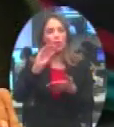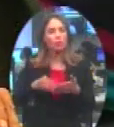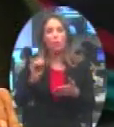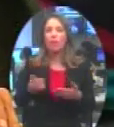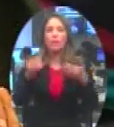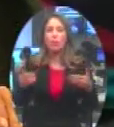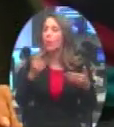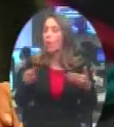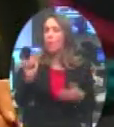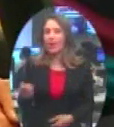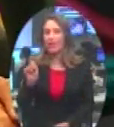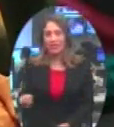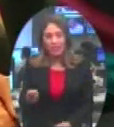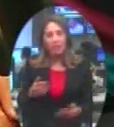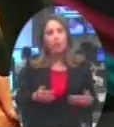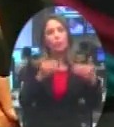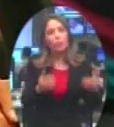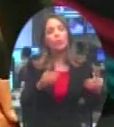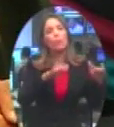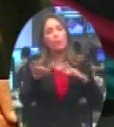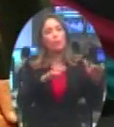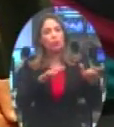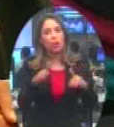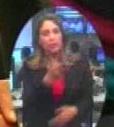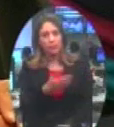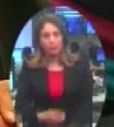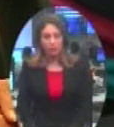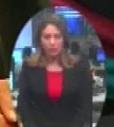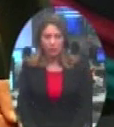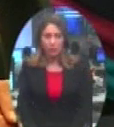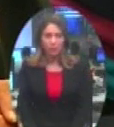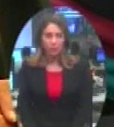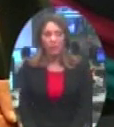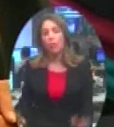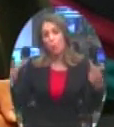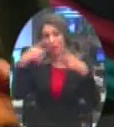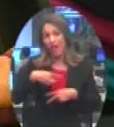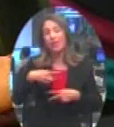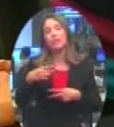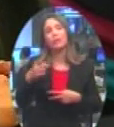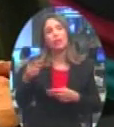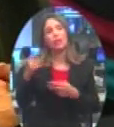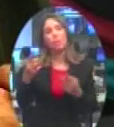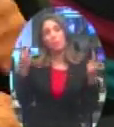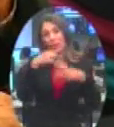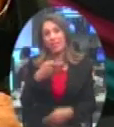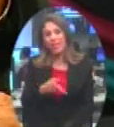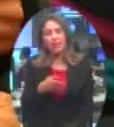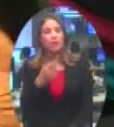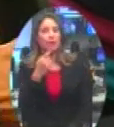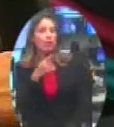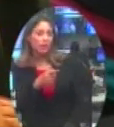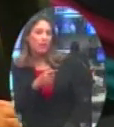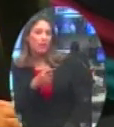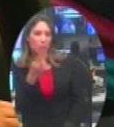בכנסת אלא בצינור הממשלתי. מובן גם כי בהסדר כזה, שכזה יש כדי לפתוח פתח